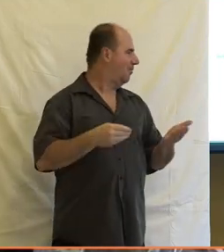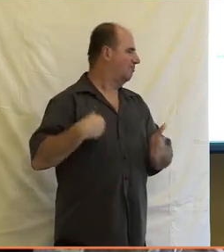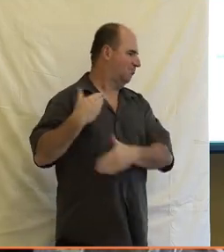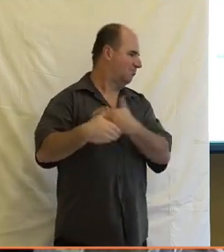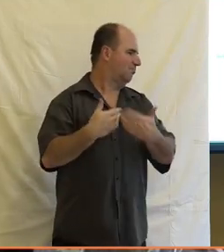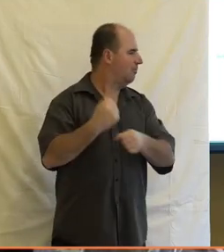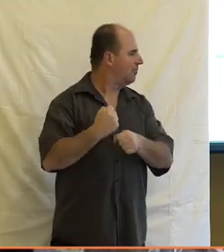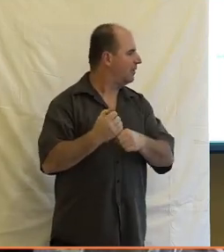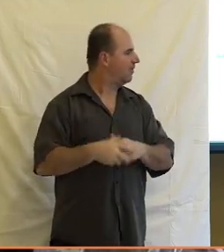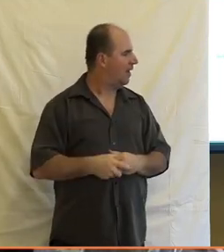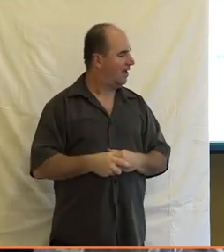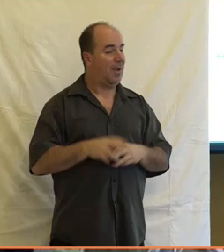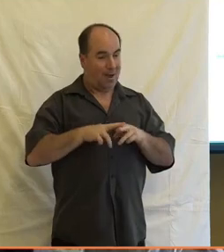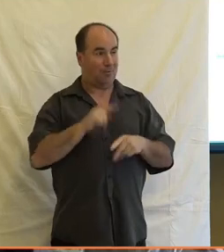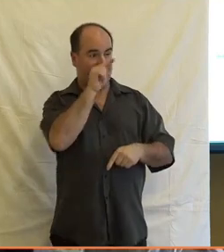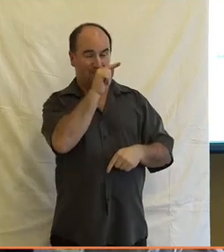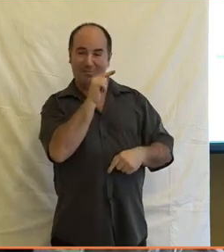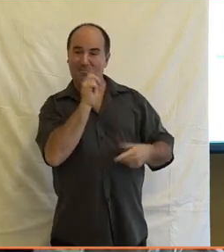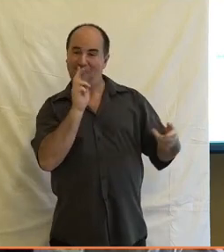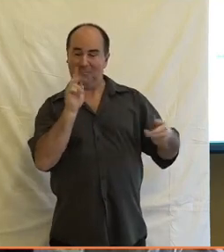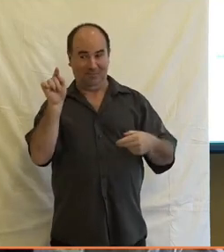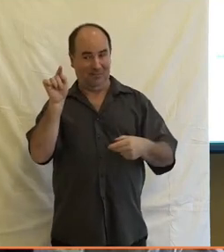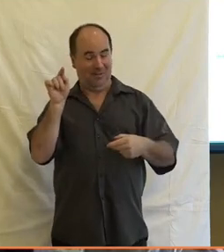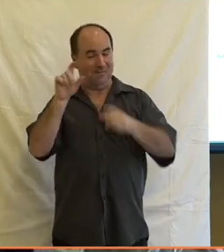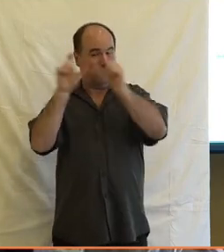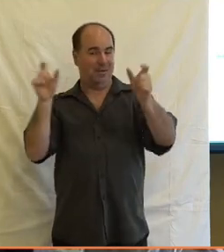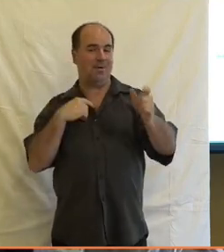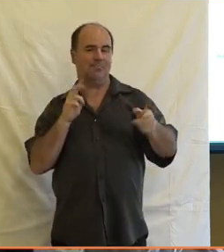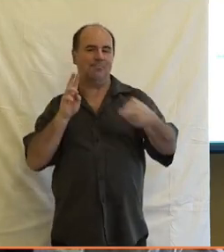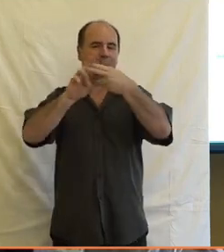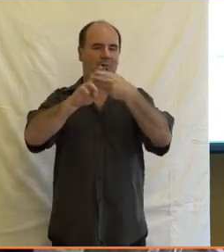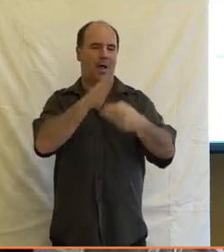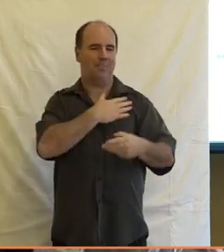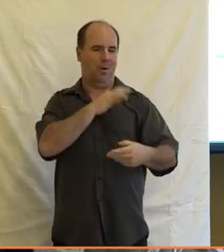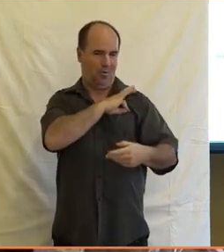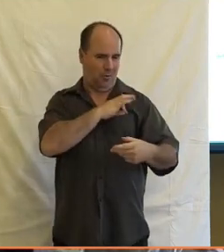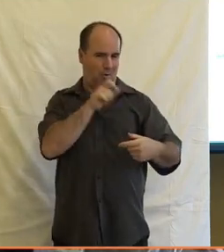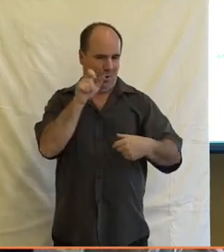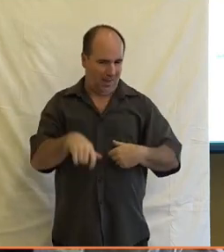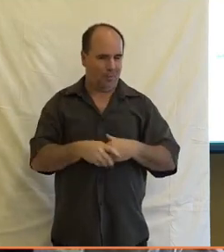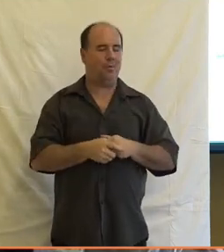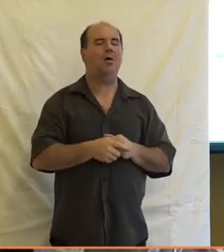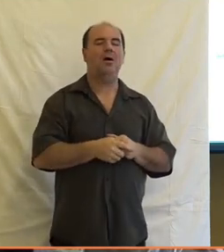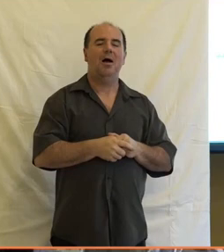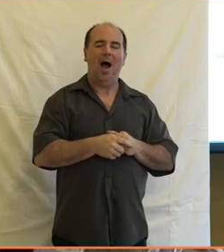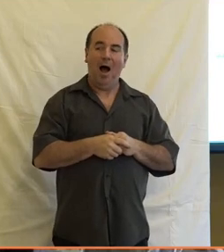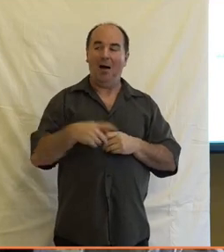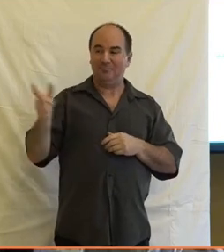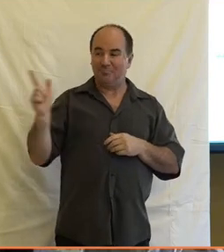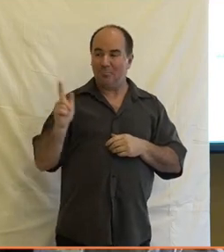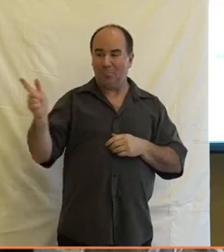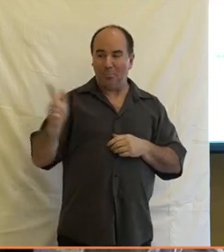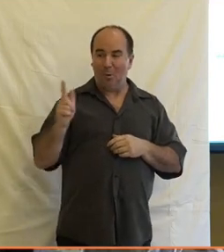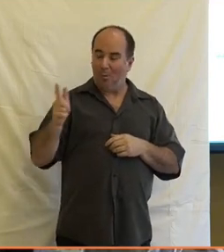jsem potkala svého kolegu, který se mnou dnes tady bohužel nemůže být, ale když jsme si spolu lidsky i